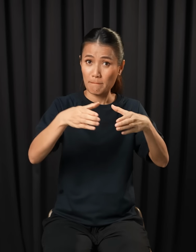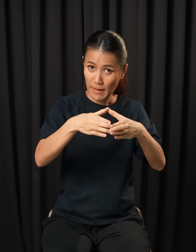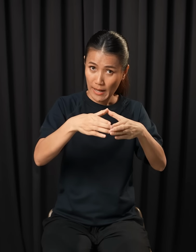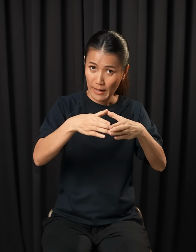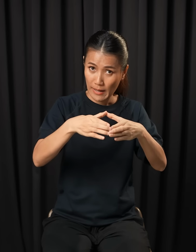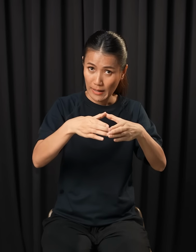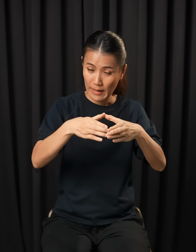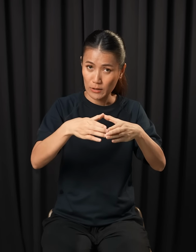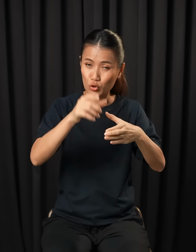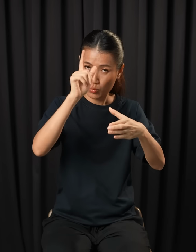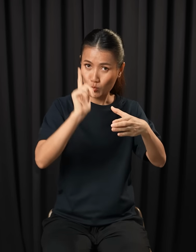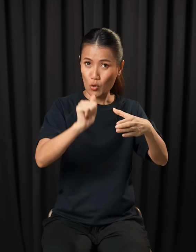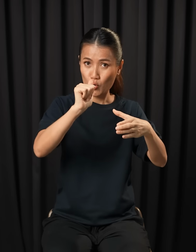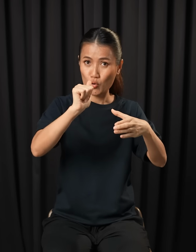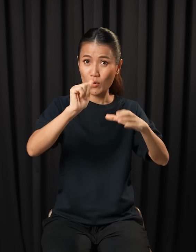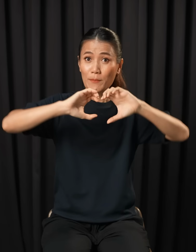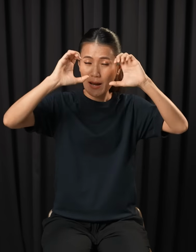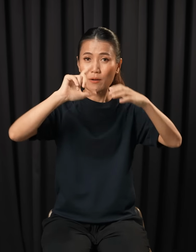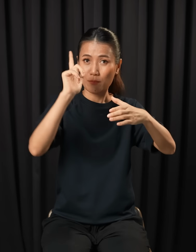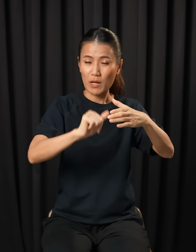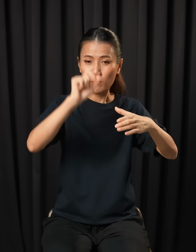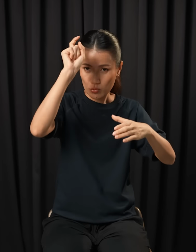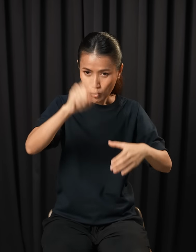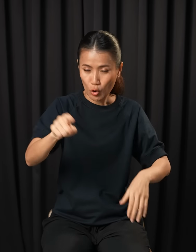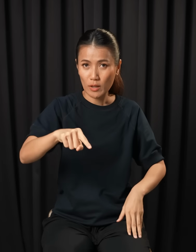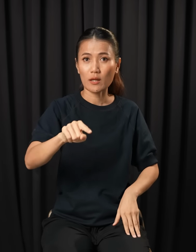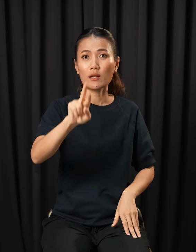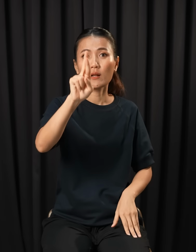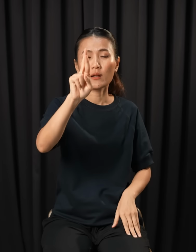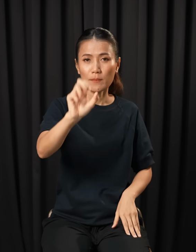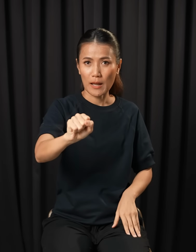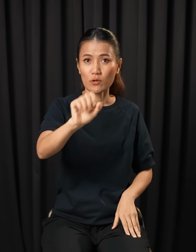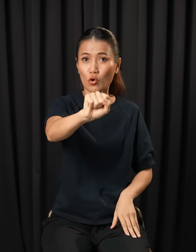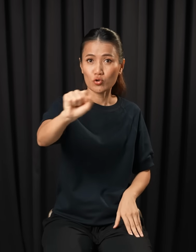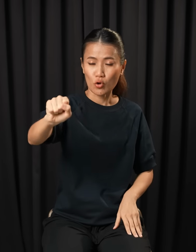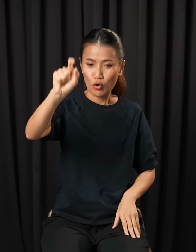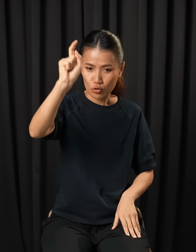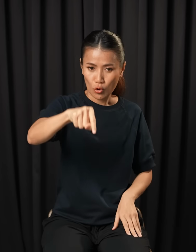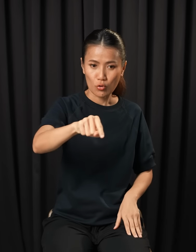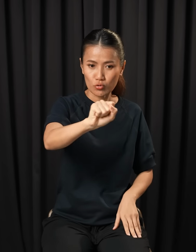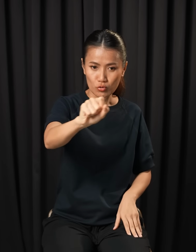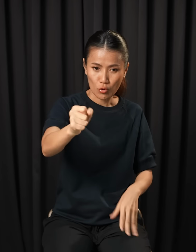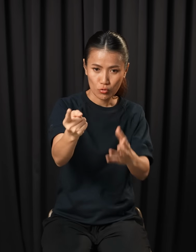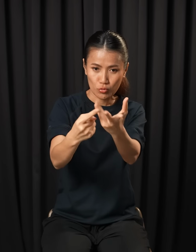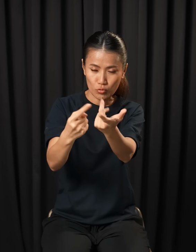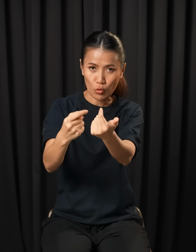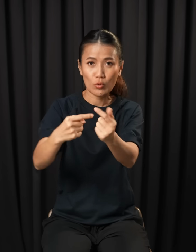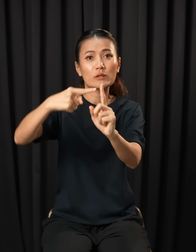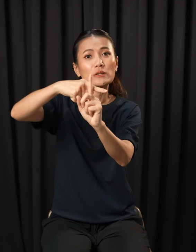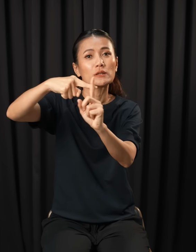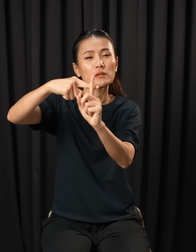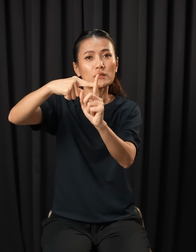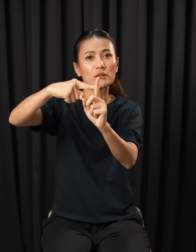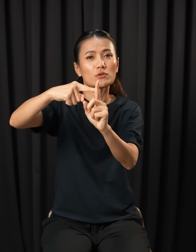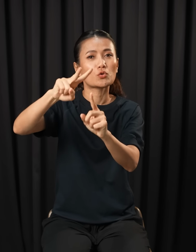งพรรคที่จะเป็นแกนนำรัฐบาลจะต้องรวบรวมเสียงในสภ